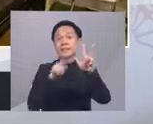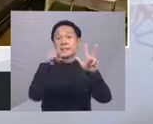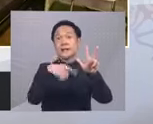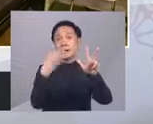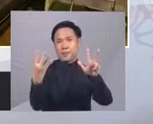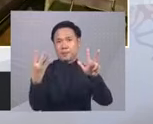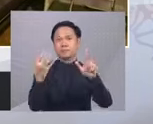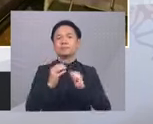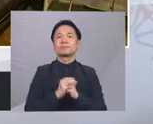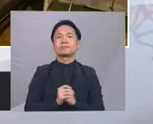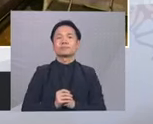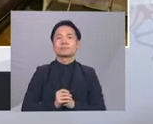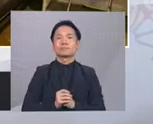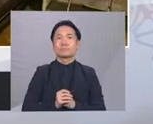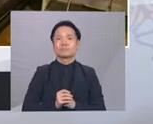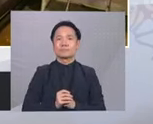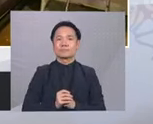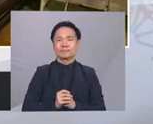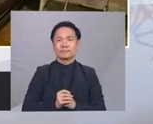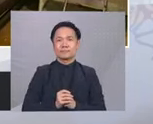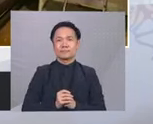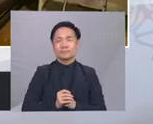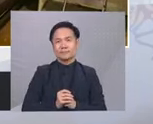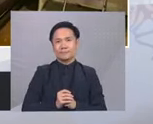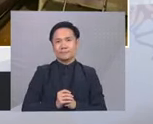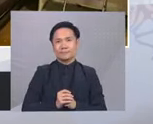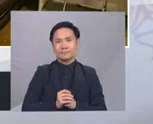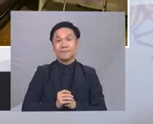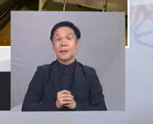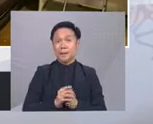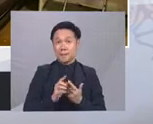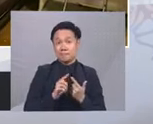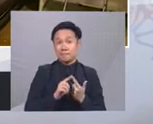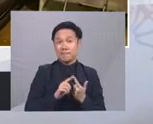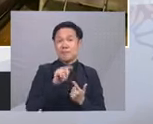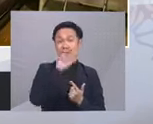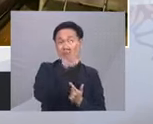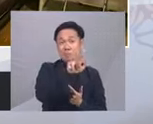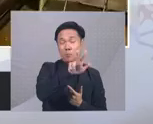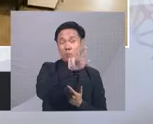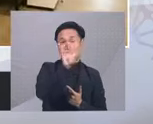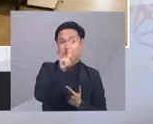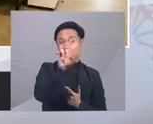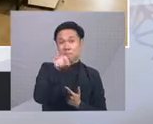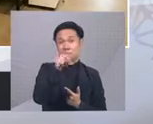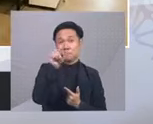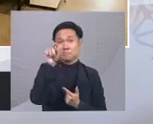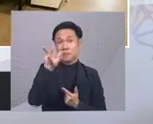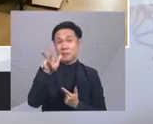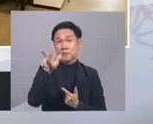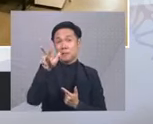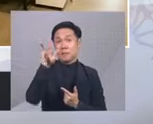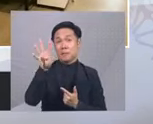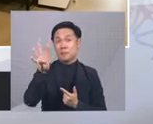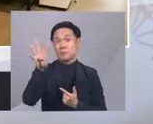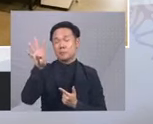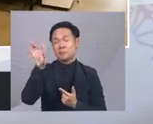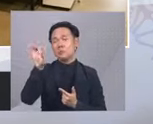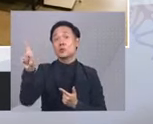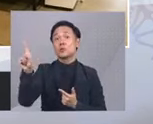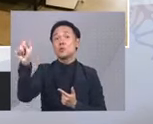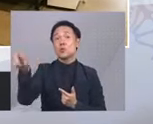April 2020. Manakala seramai 38,000 341